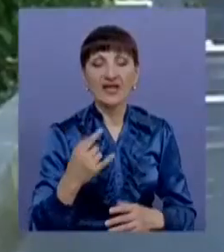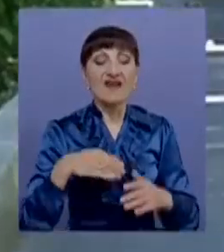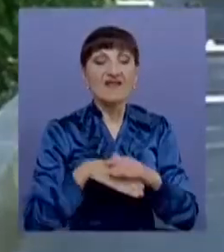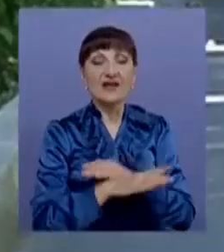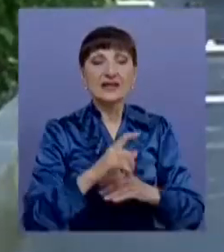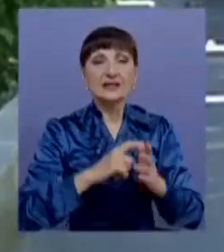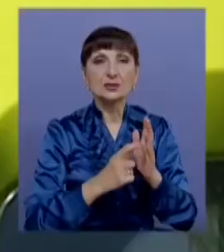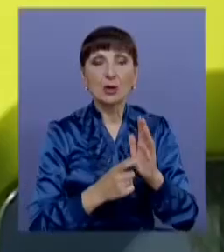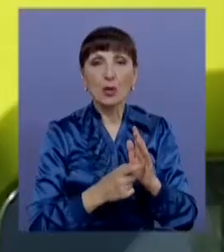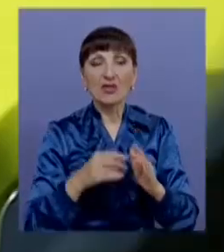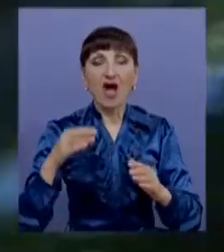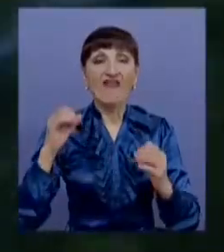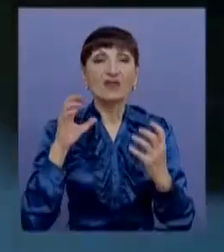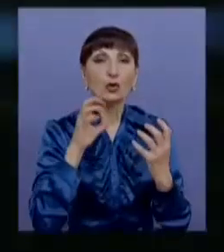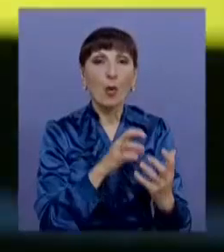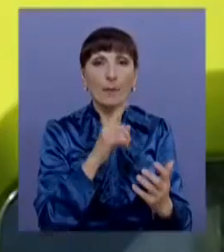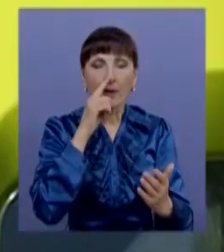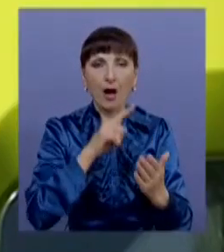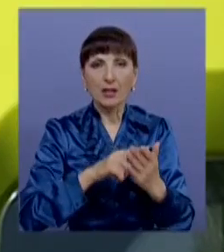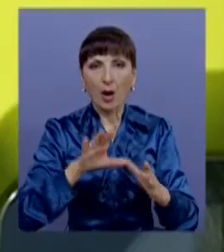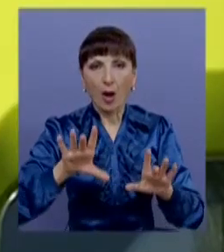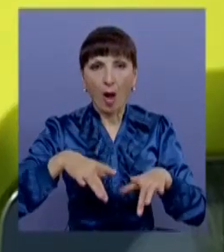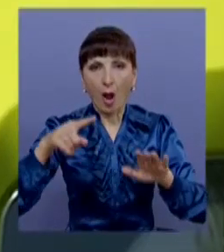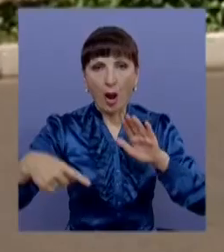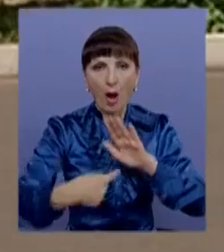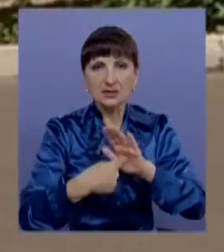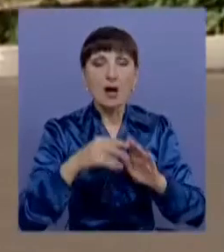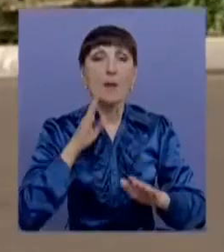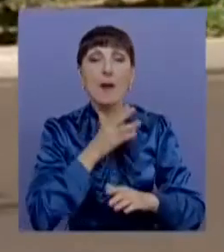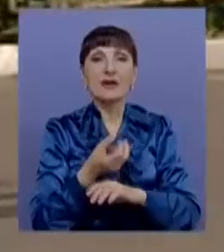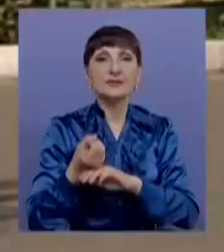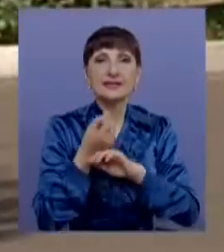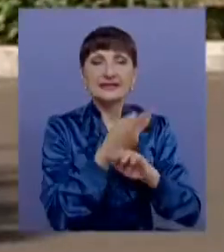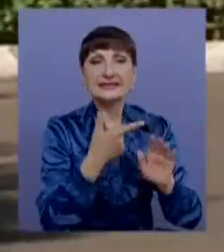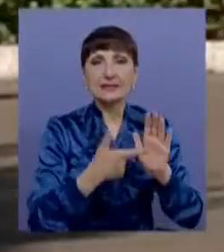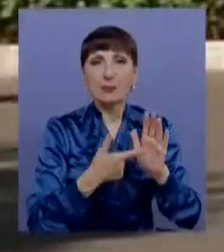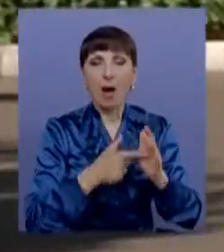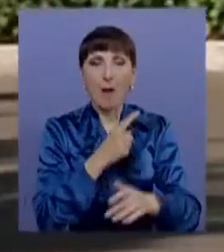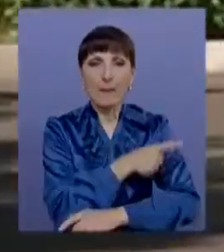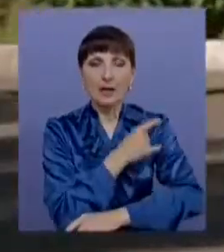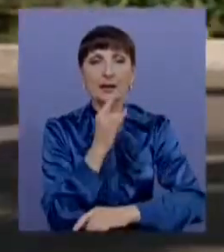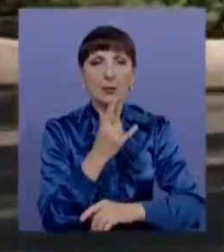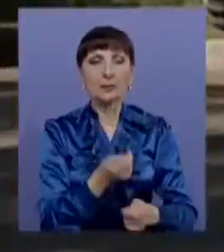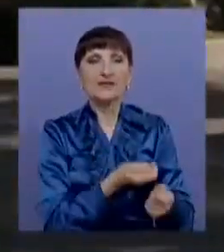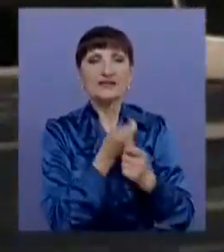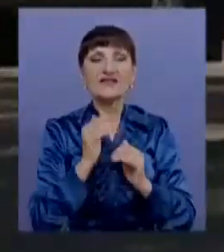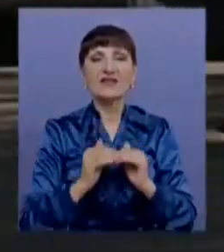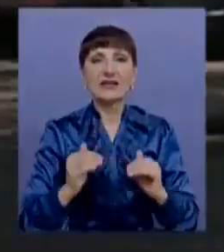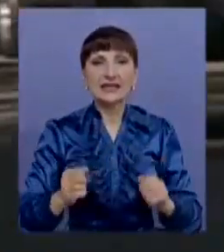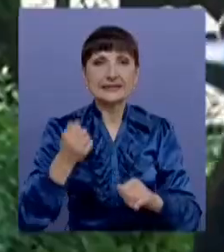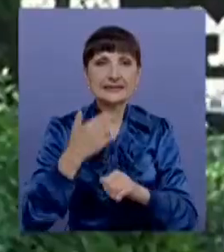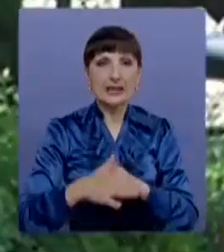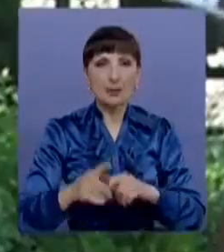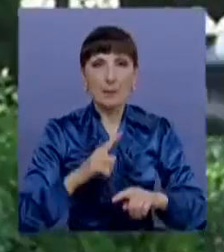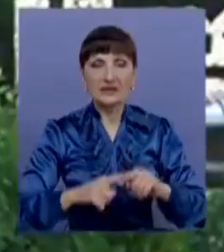салона нерегулируемого автобуса, они оказались под его колесами. Маму госпитализировали в 7-ю больницу. Ребенка привезли в детский центр